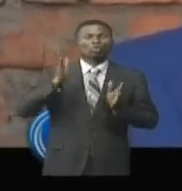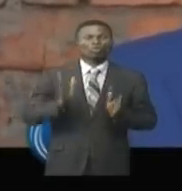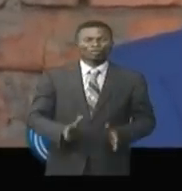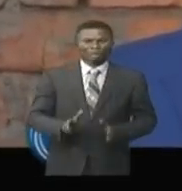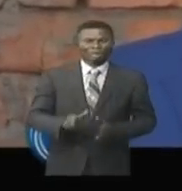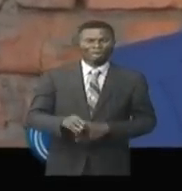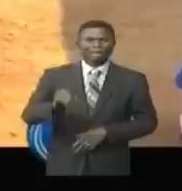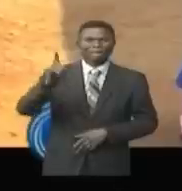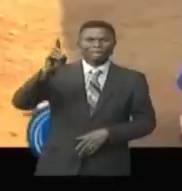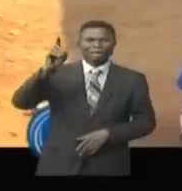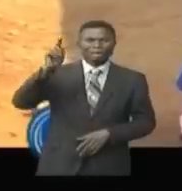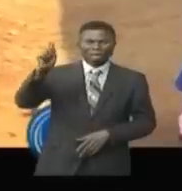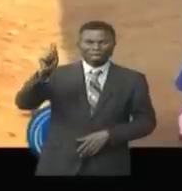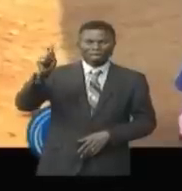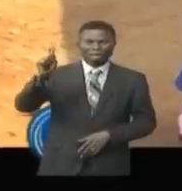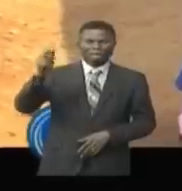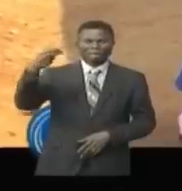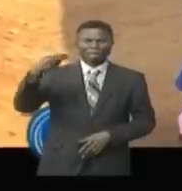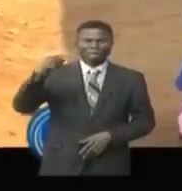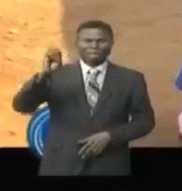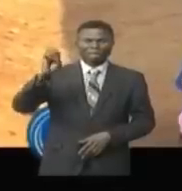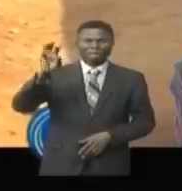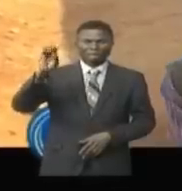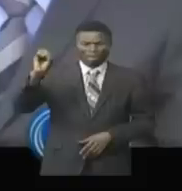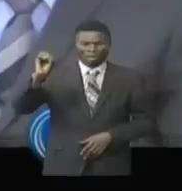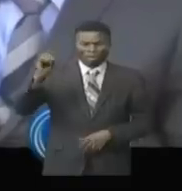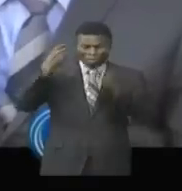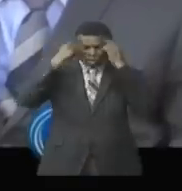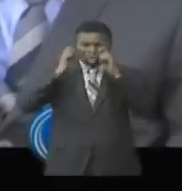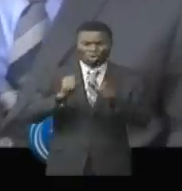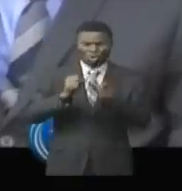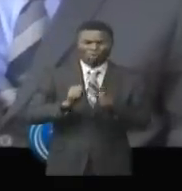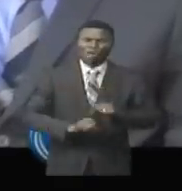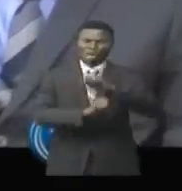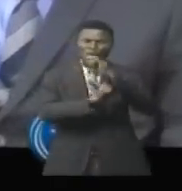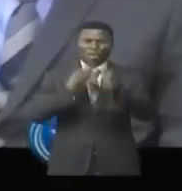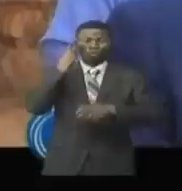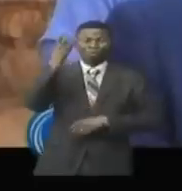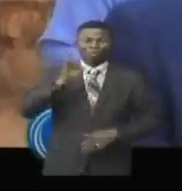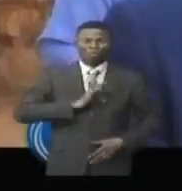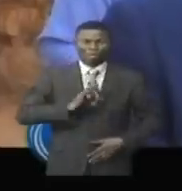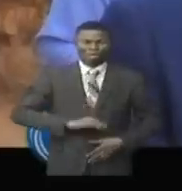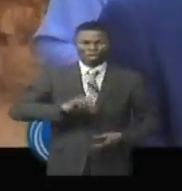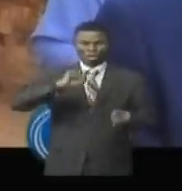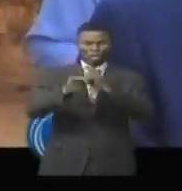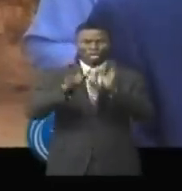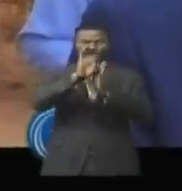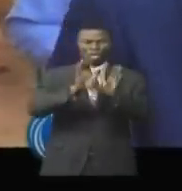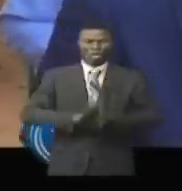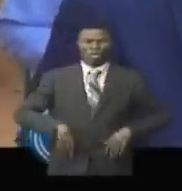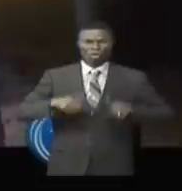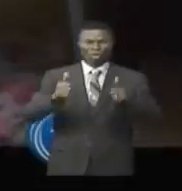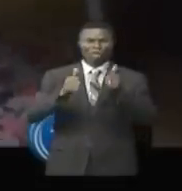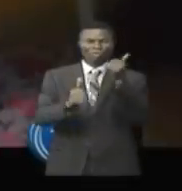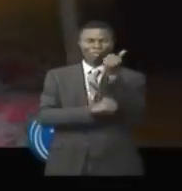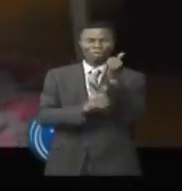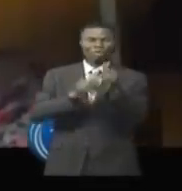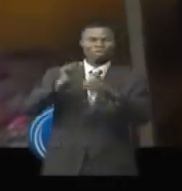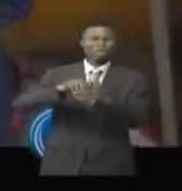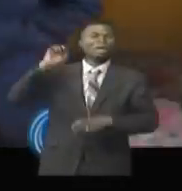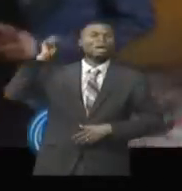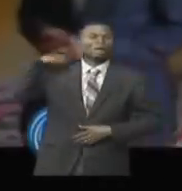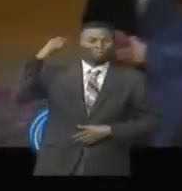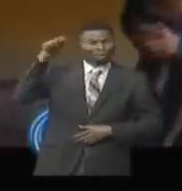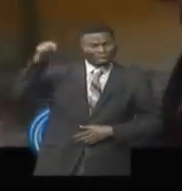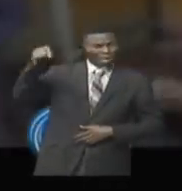Kasi, visiblement déterminé à matérialiser la vision du chef de l'État, mais aussi à améliorer les conditions de vie des détenus. À l'intérieur de la